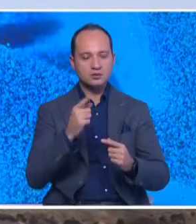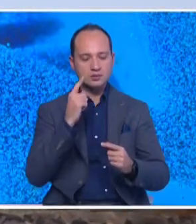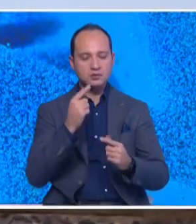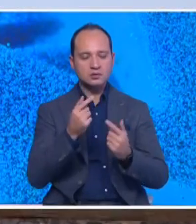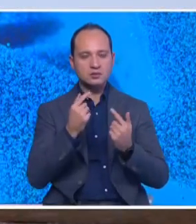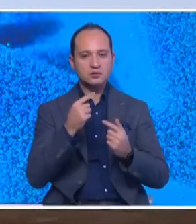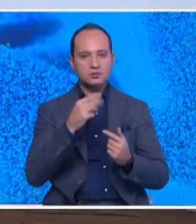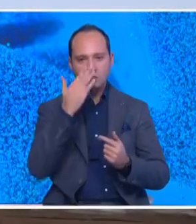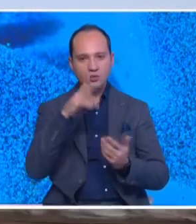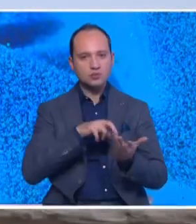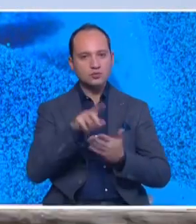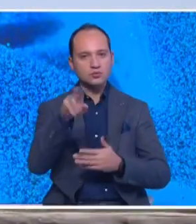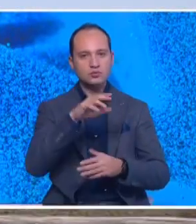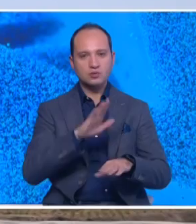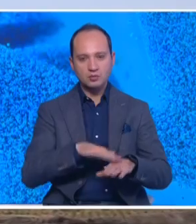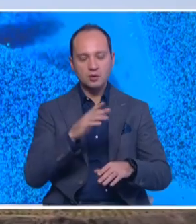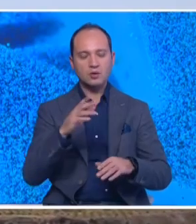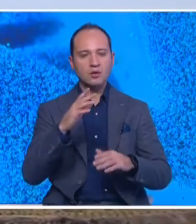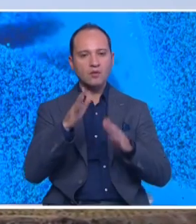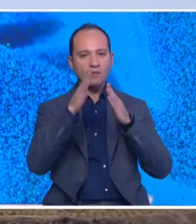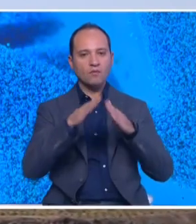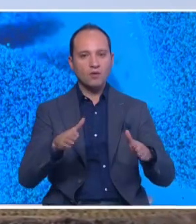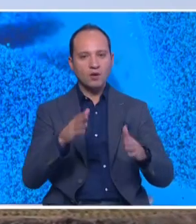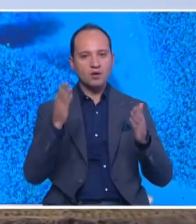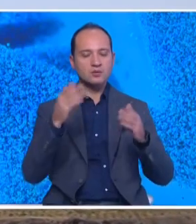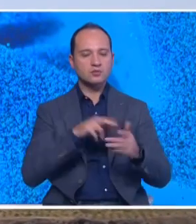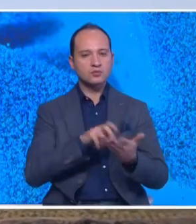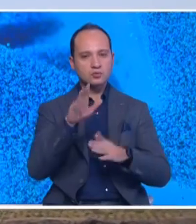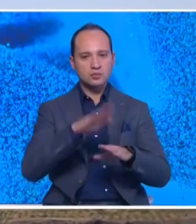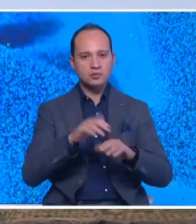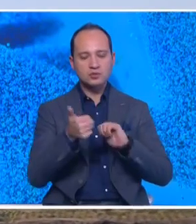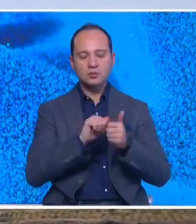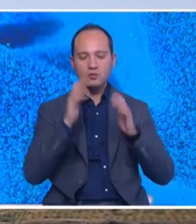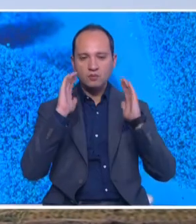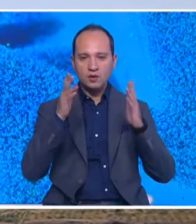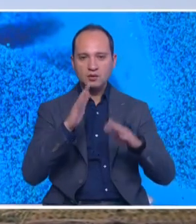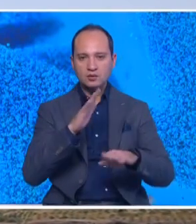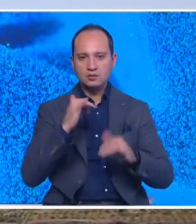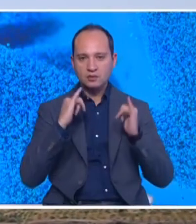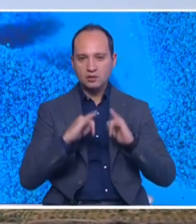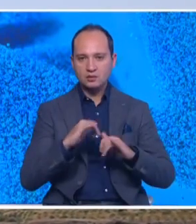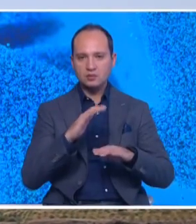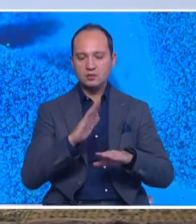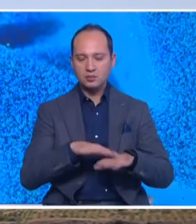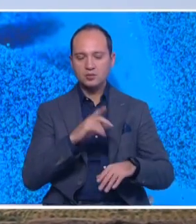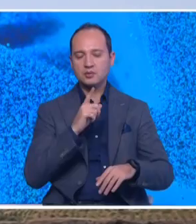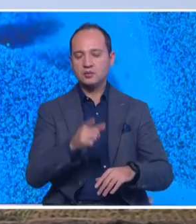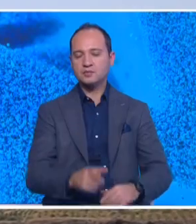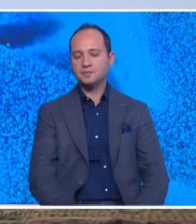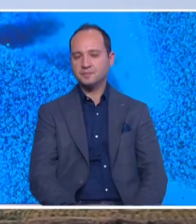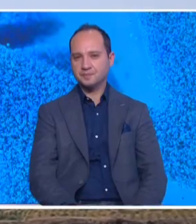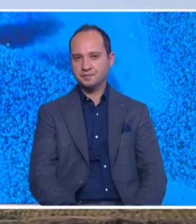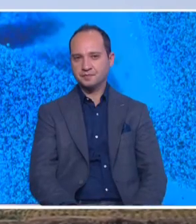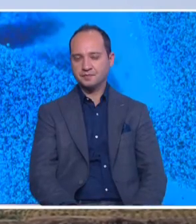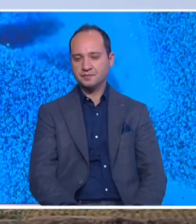kalmadan doğada yürüyüş yapabilirler vadede yürüyüş yapabilirler spor aktivitelerini rahatlıkla doğada yapabilirler